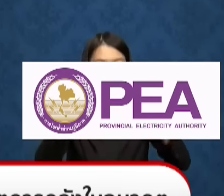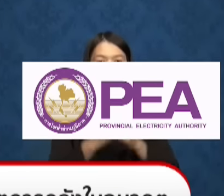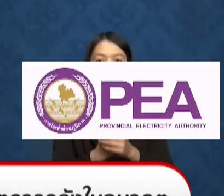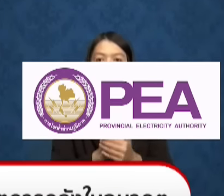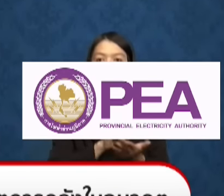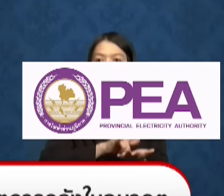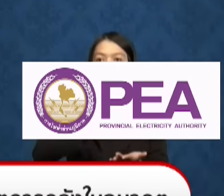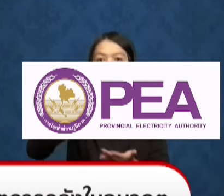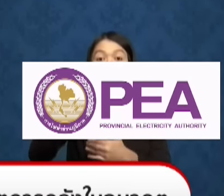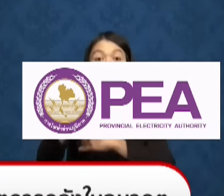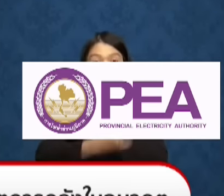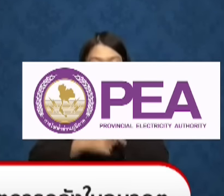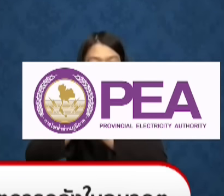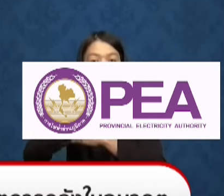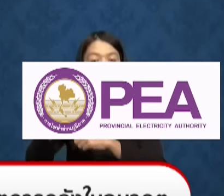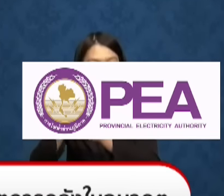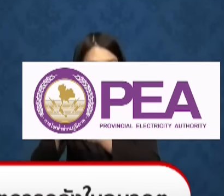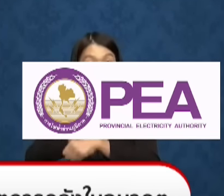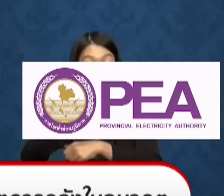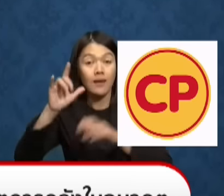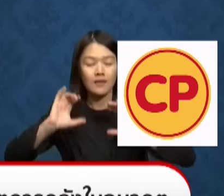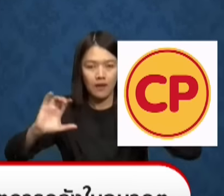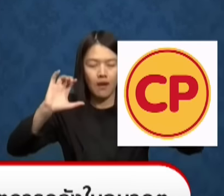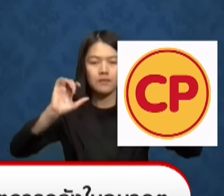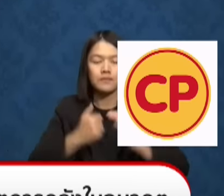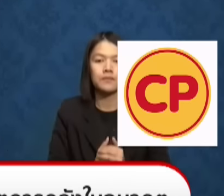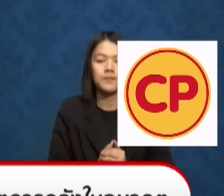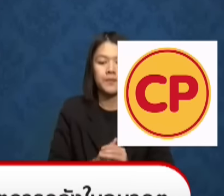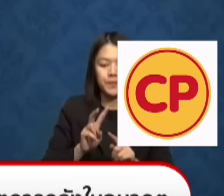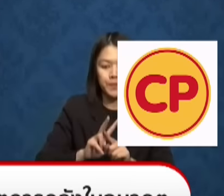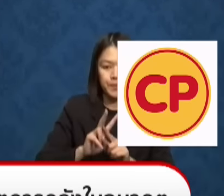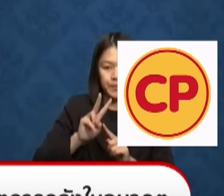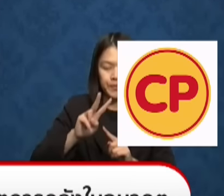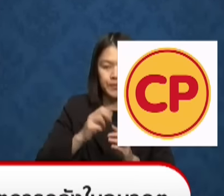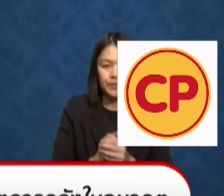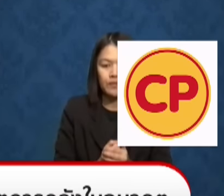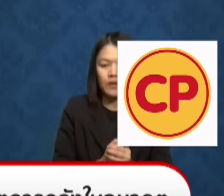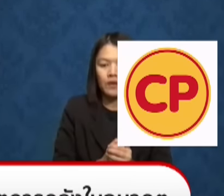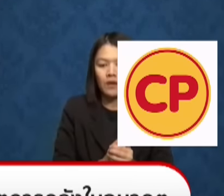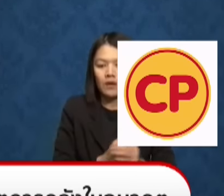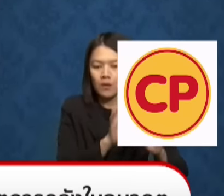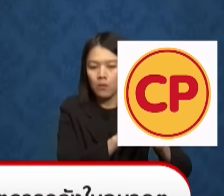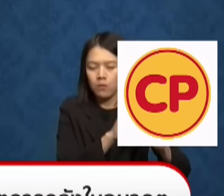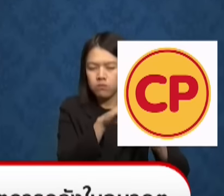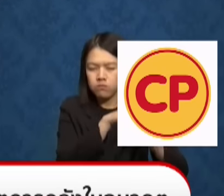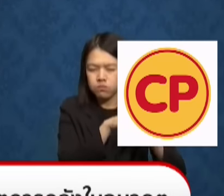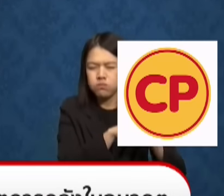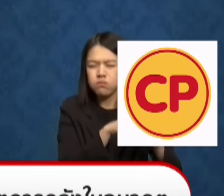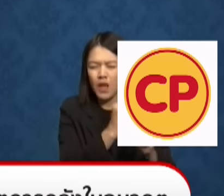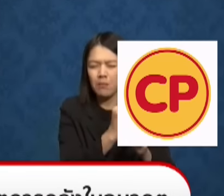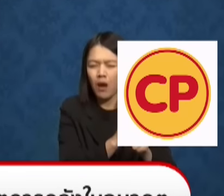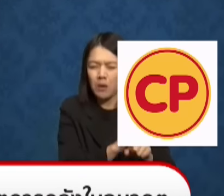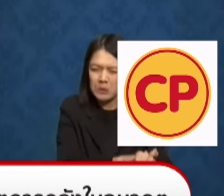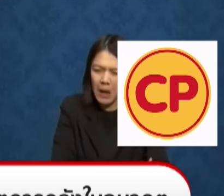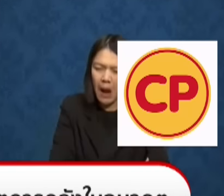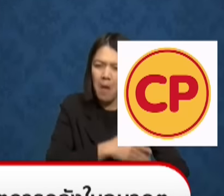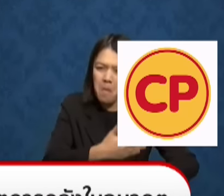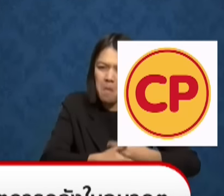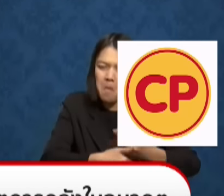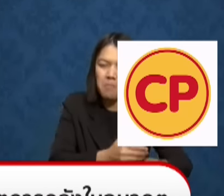ไปราชการต่างประเทศเป็นต้น 2.รายการที่มีผลดำเนินงานล่าช้ากว่าแผนการที่กำหนด